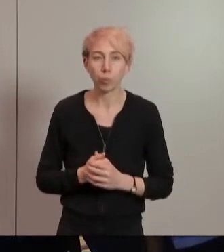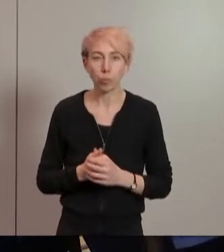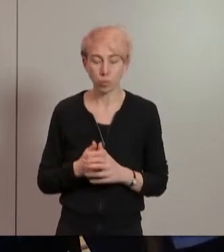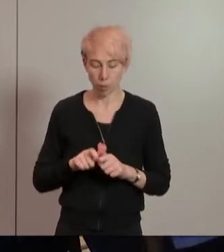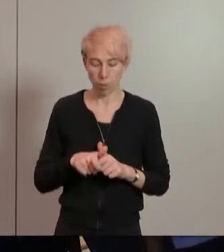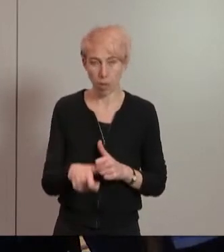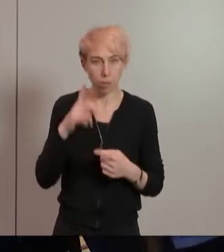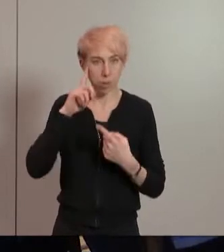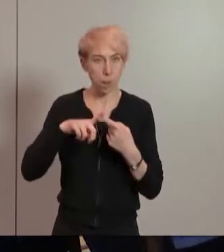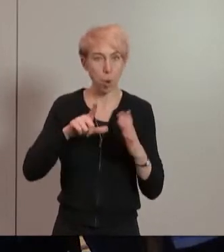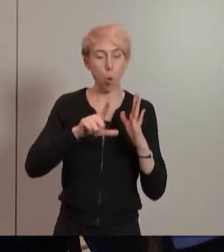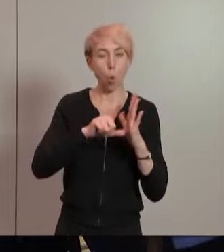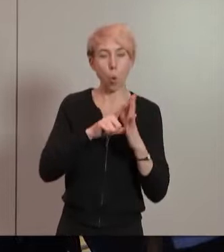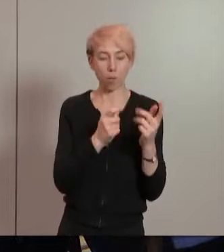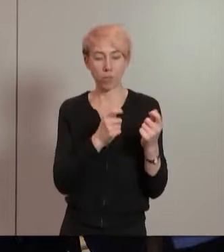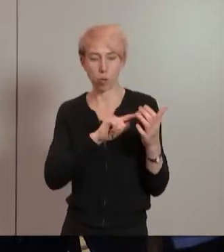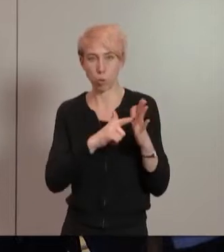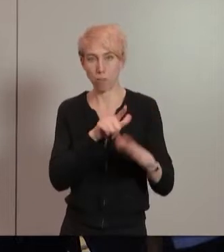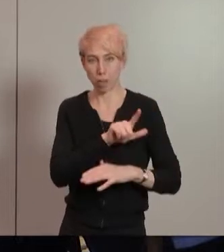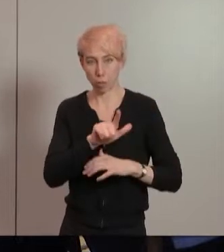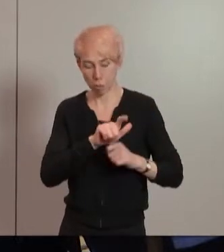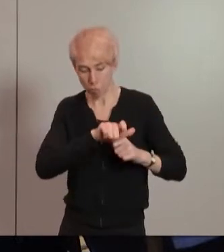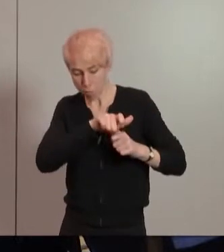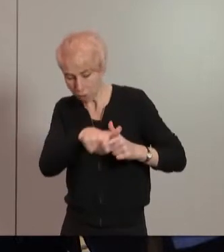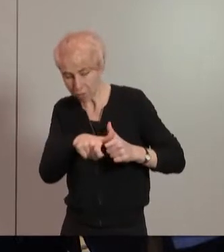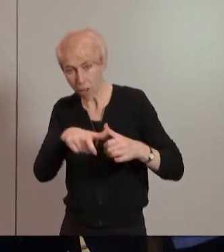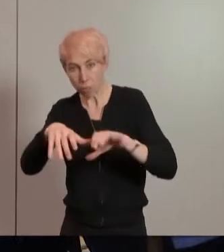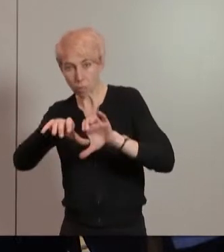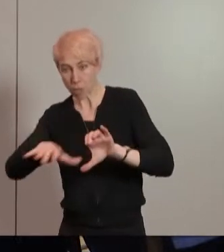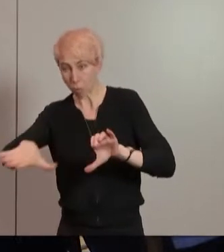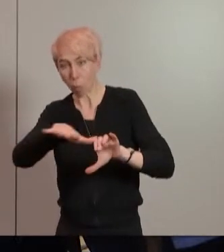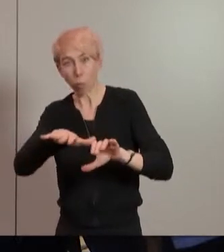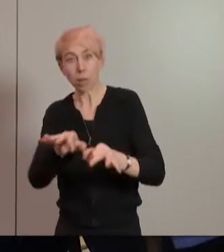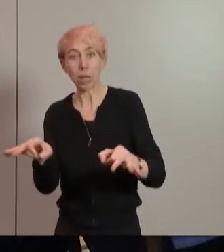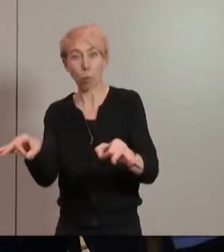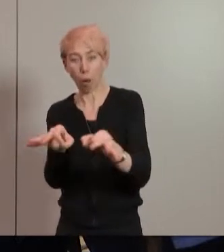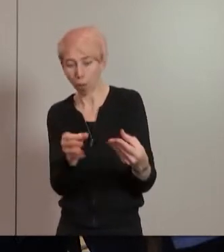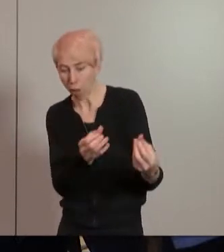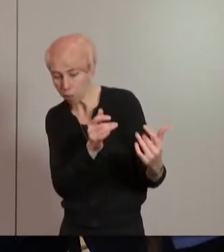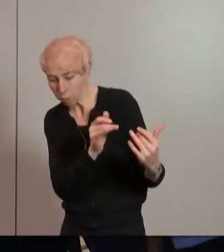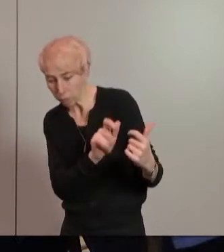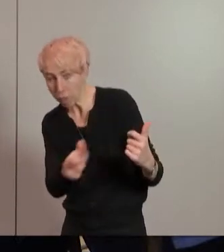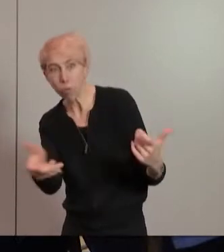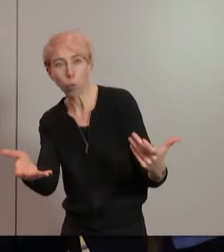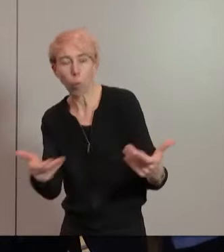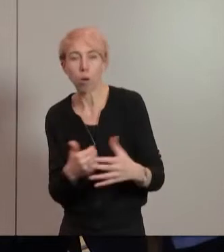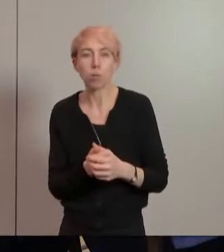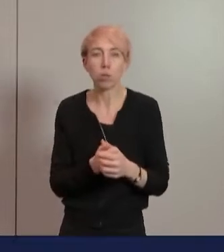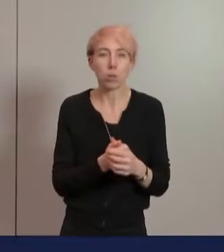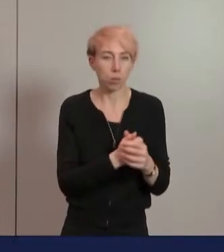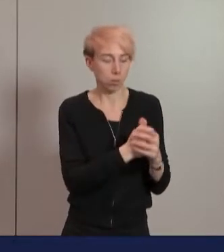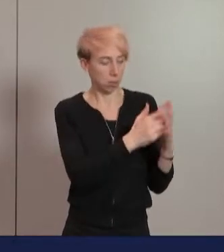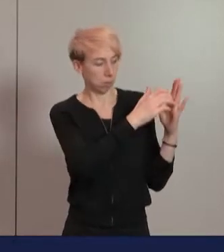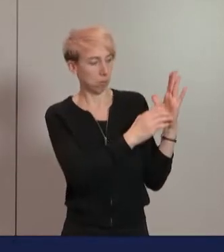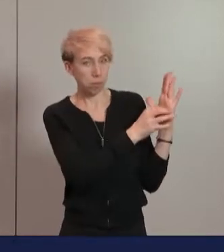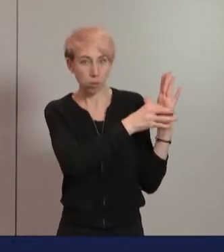Passons maintenant à la loi de finances 2022 et à son impact sur les collectivités territoriales. Ces dispositions n'annoncent